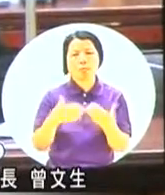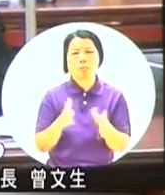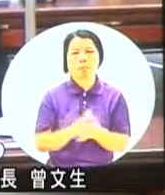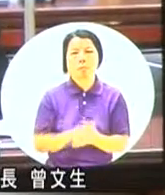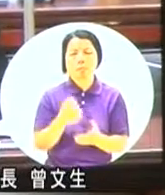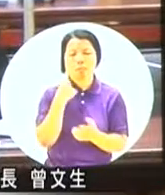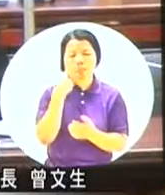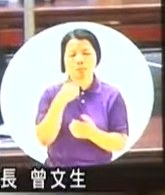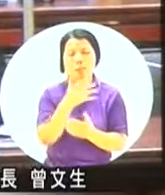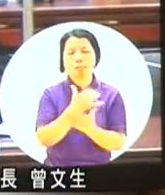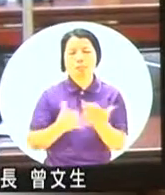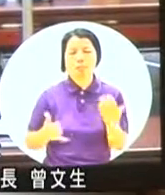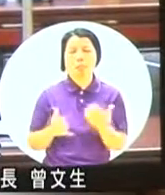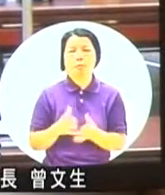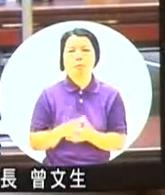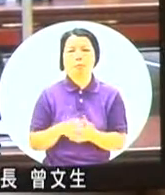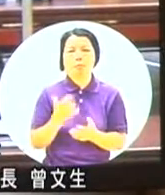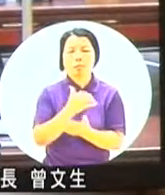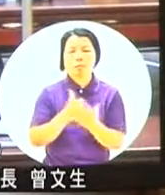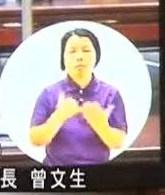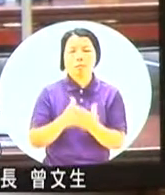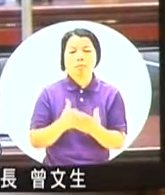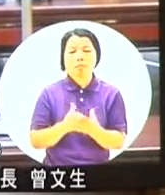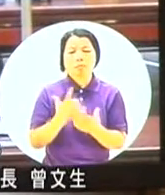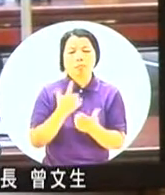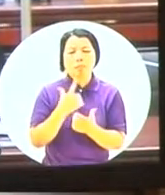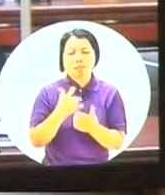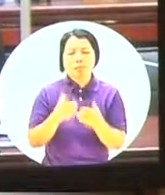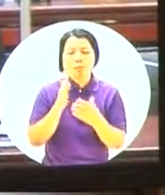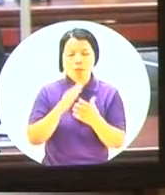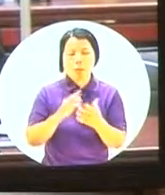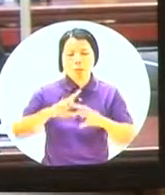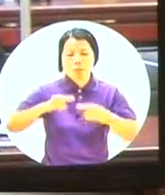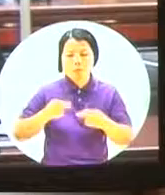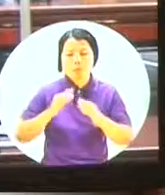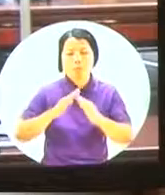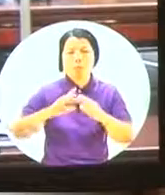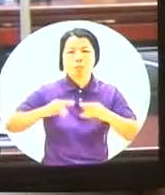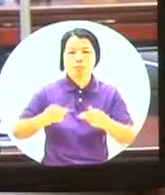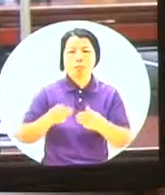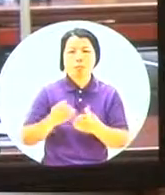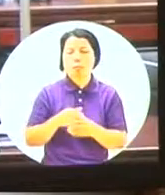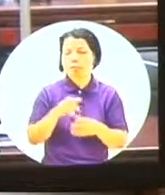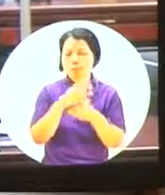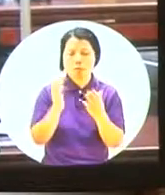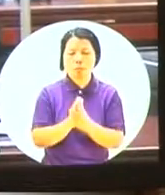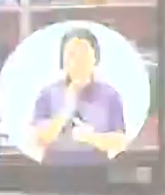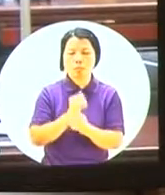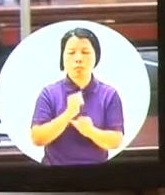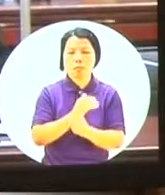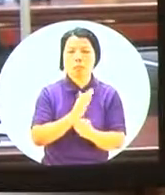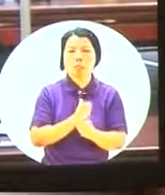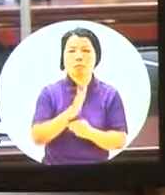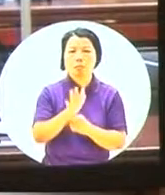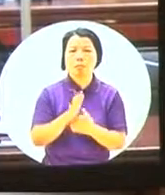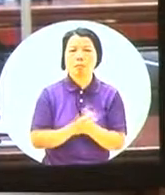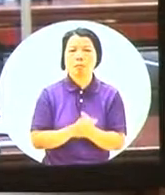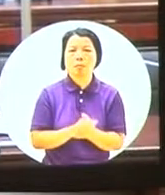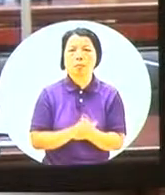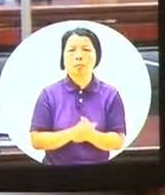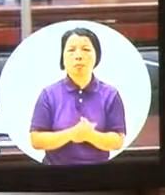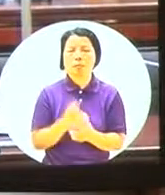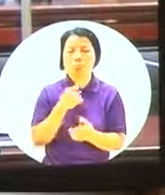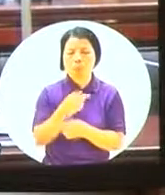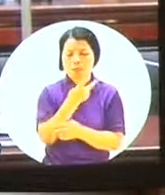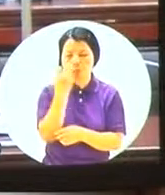意办退场。那退场跟上来的办都跟也在做了，好，万事的做，星光市场在做。我们发